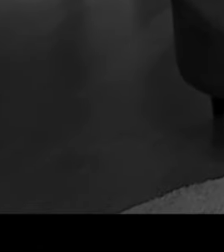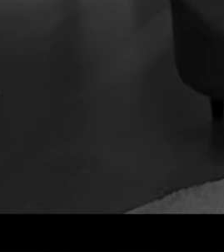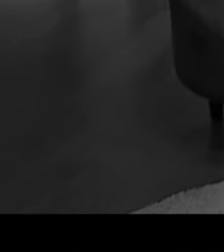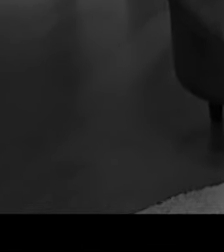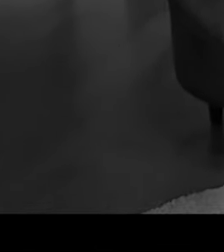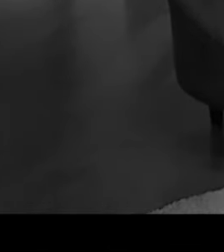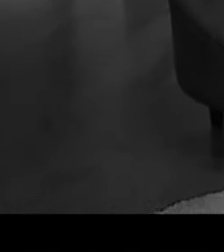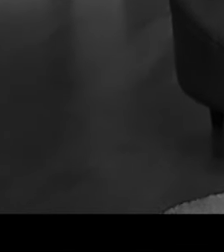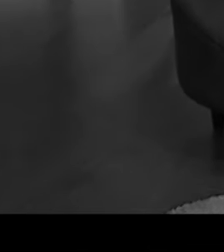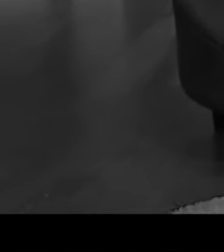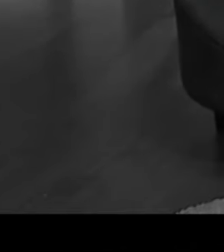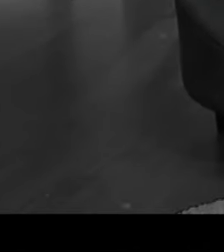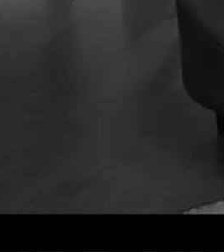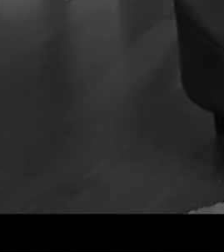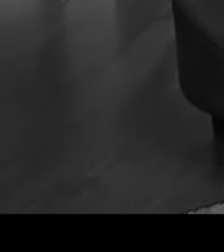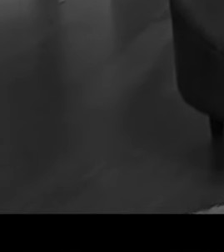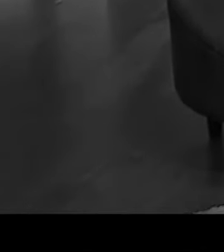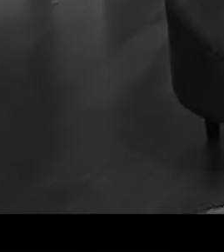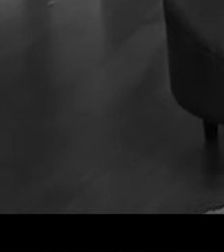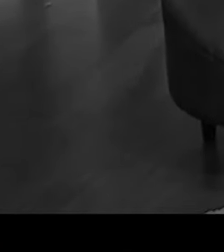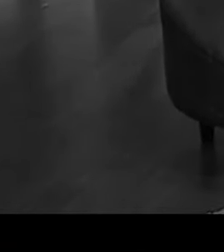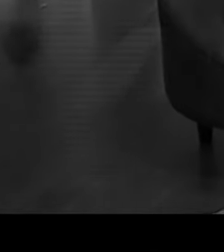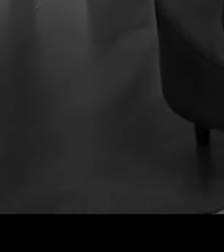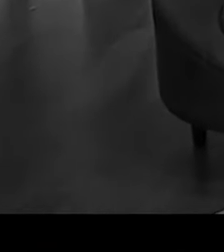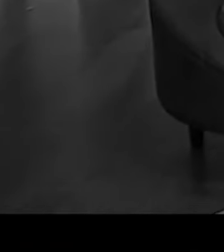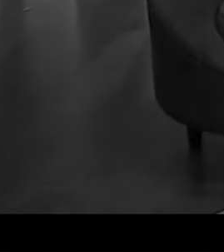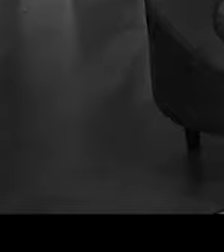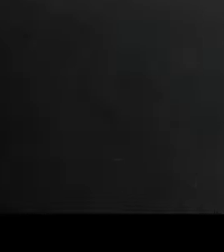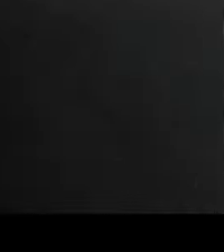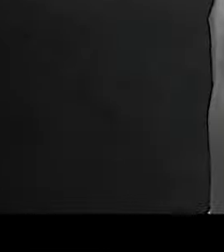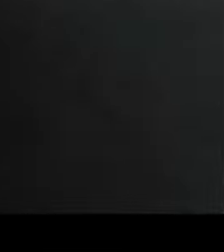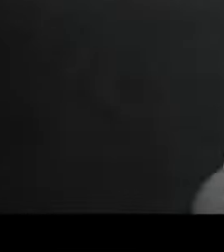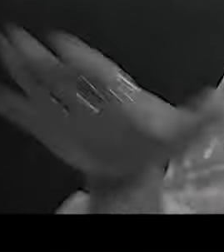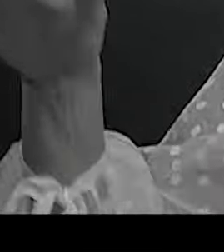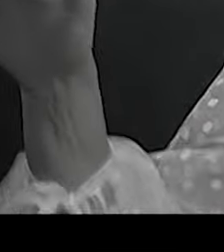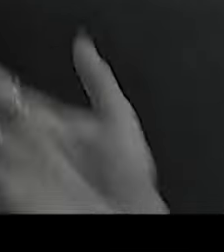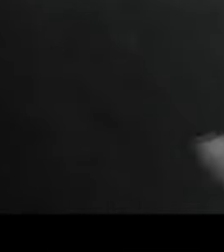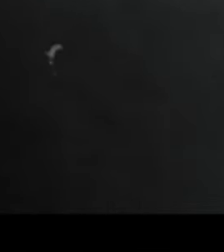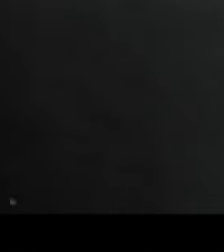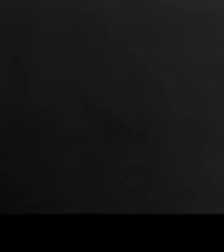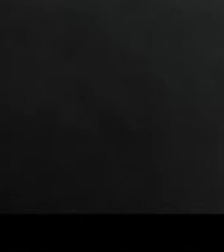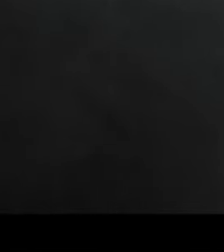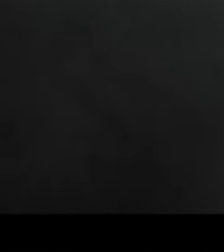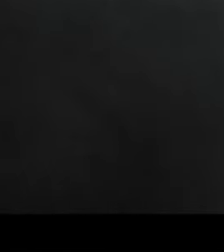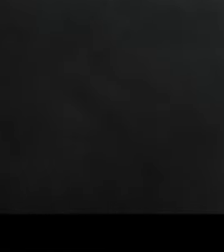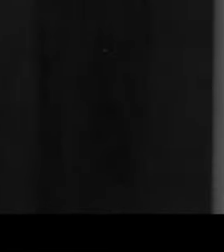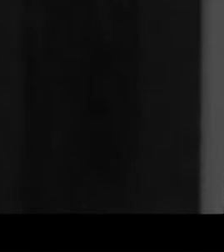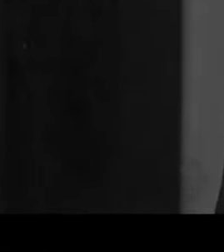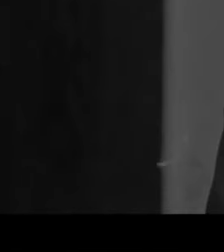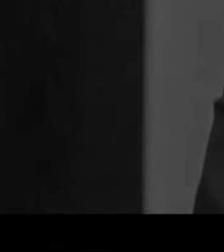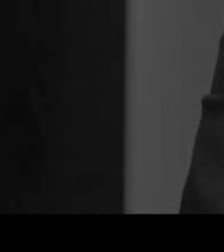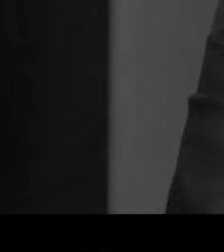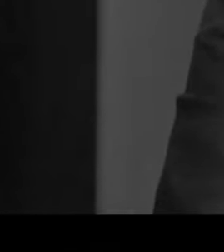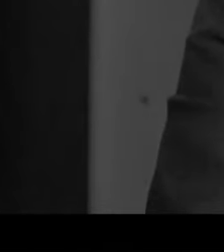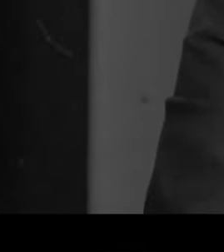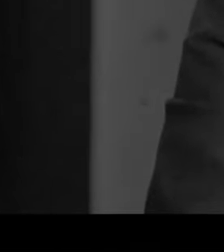للخراب وأنا ليا من غيرك يشاركني فرحة أمالي وهنا أيامي.